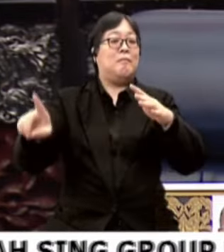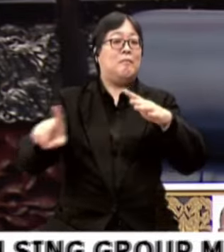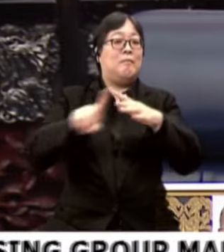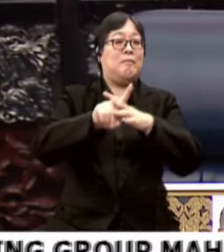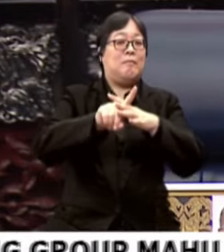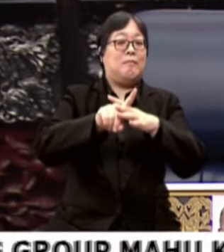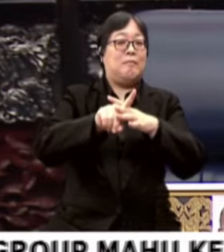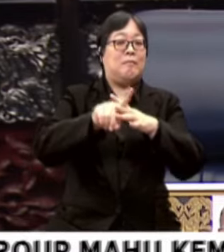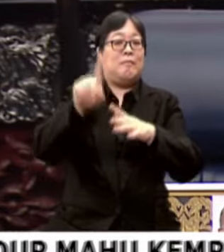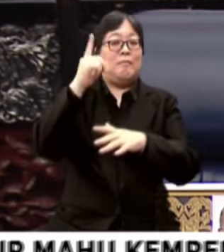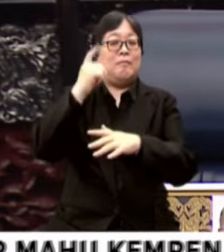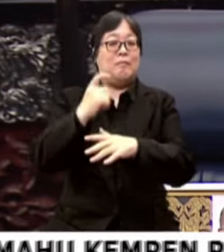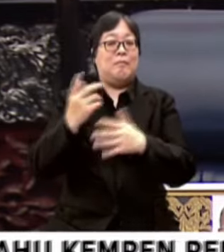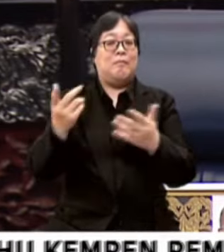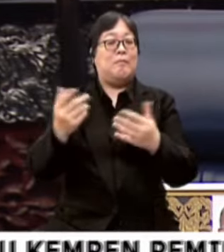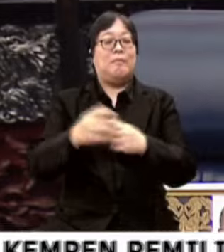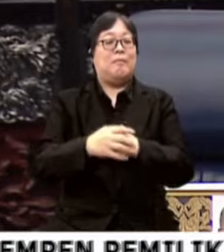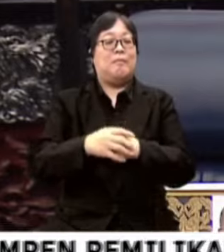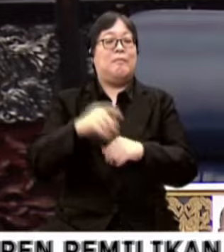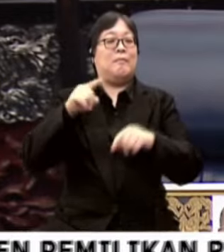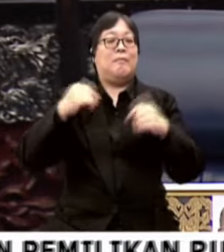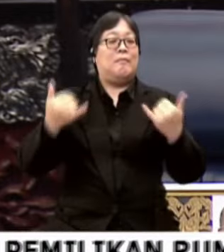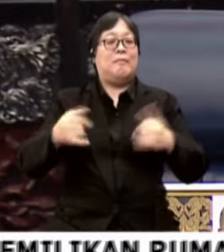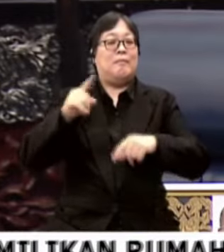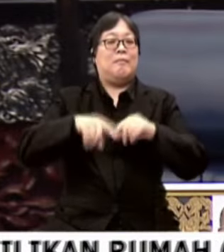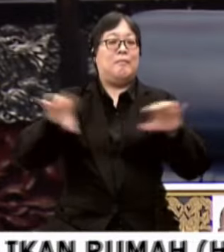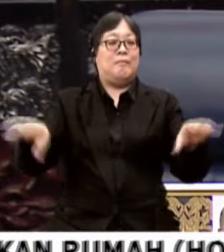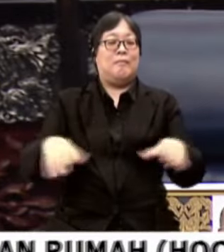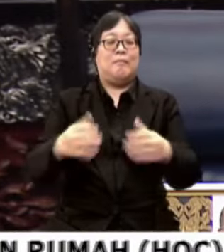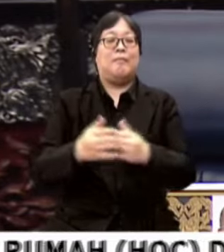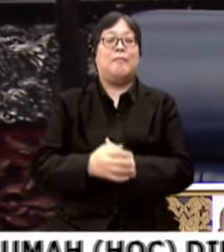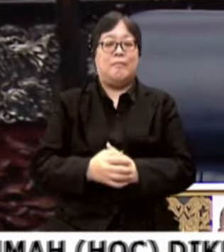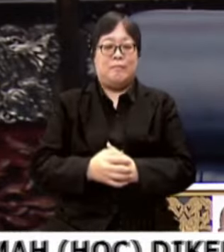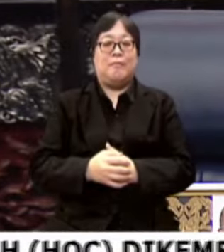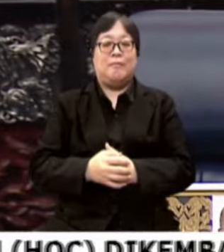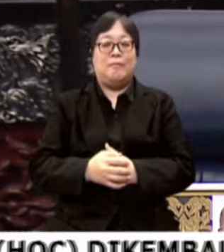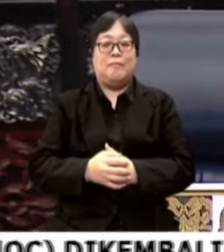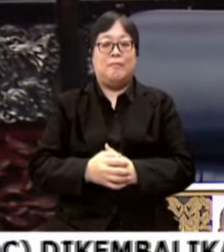dalam soal ini ia tak dapat buat ketika ini untuk dilaksanakan